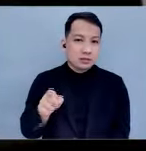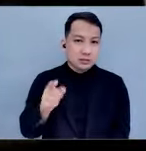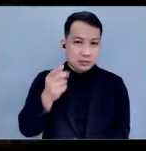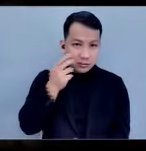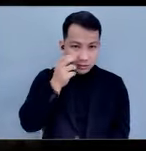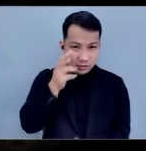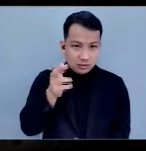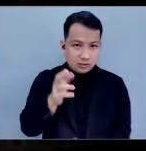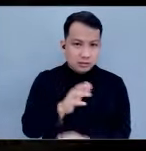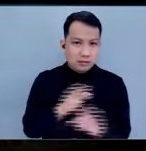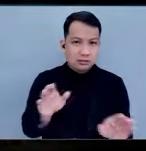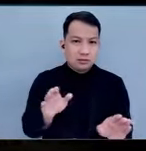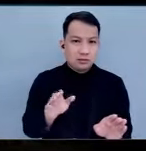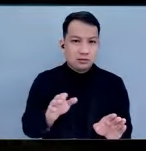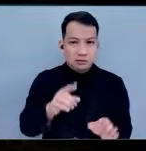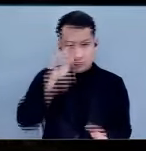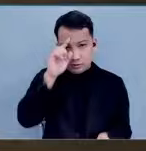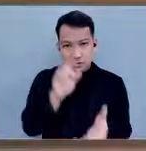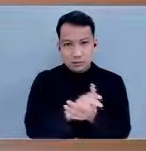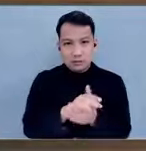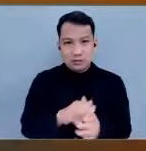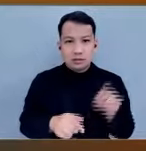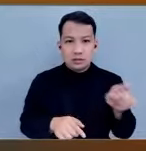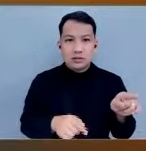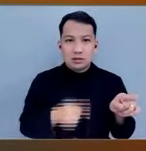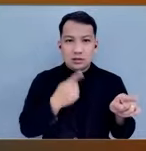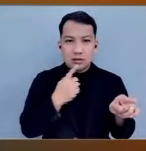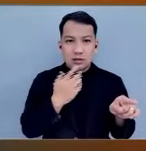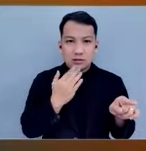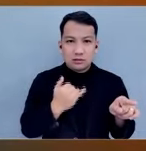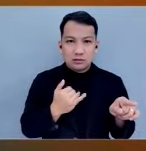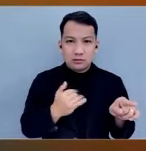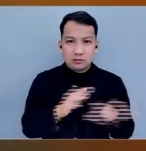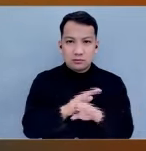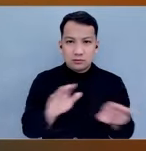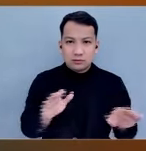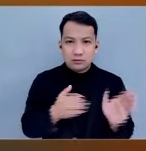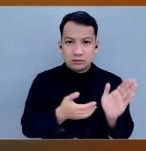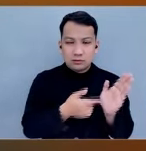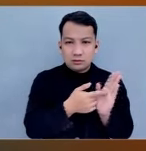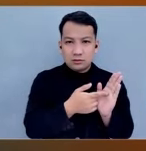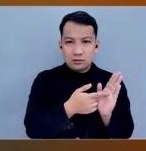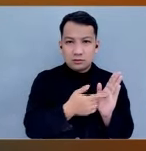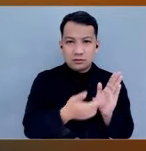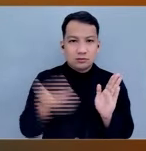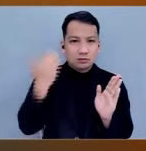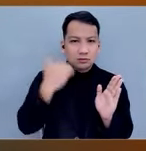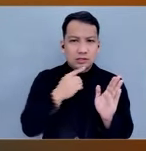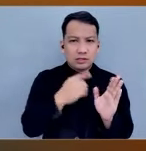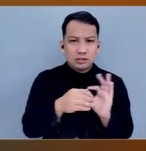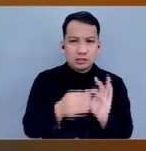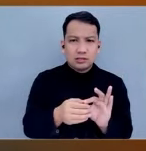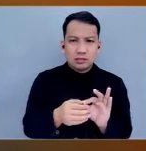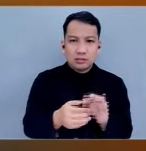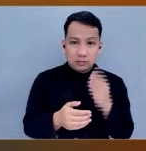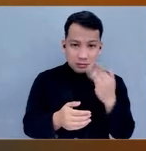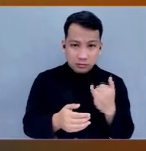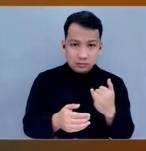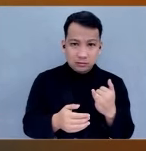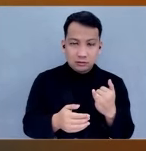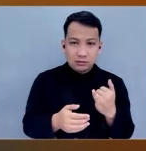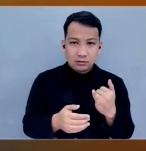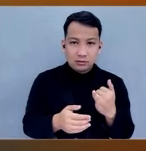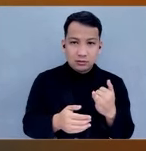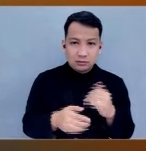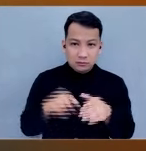hindi dapat paniwalaan si Las Cañas. Wala nang credibility itong si Las Cañas sa mulat-mula. Dati sinabi niya na mayroong mga nakalibing